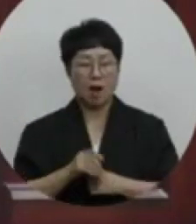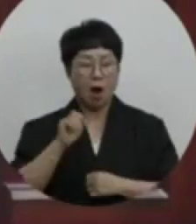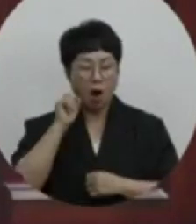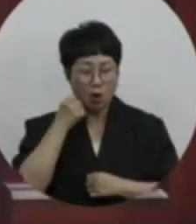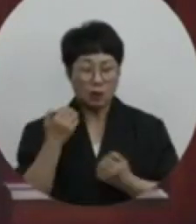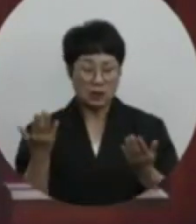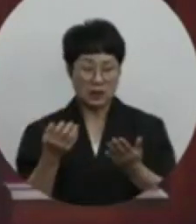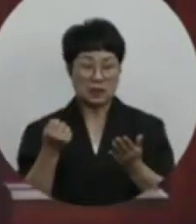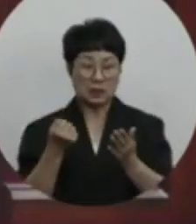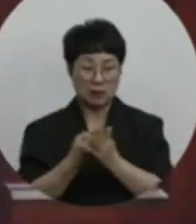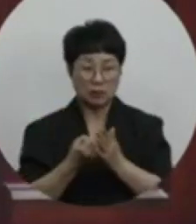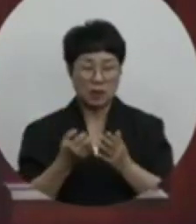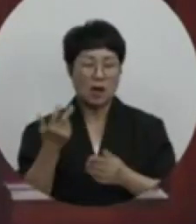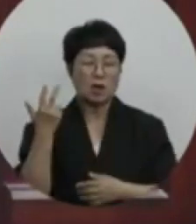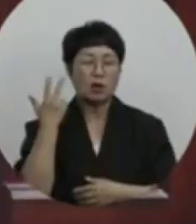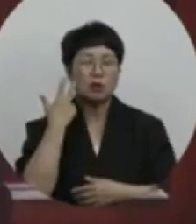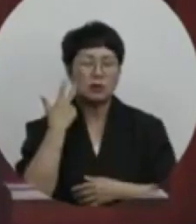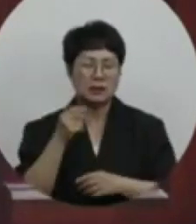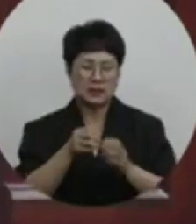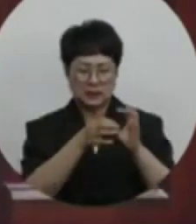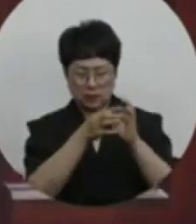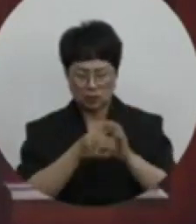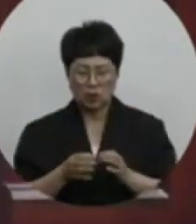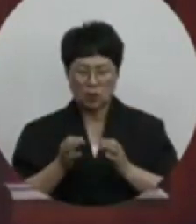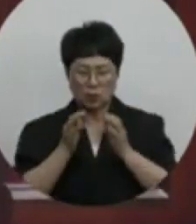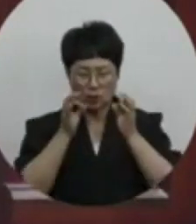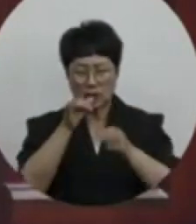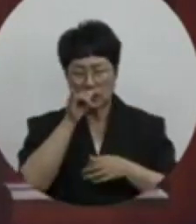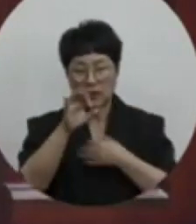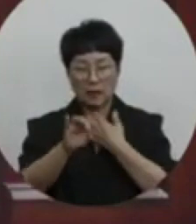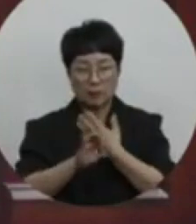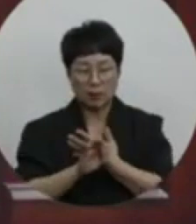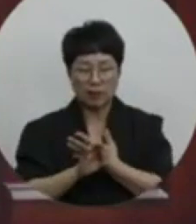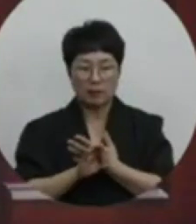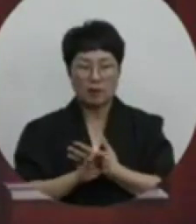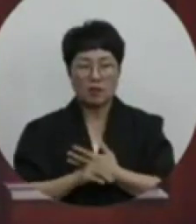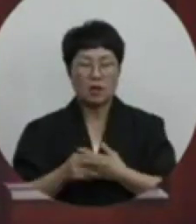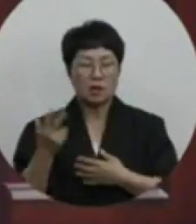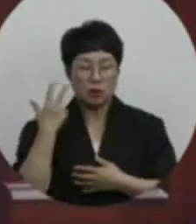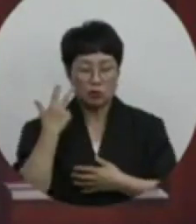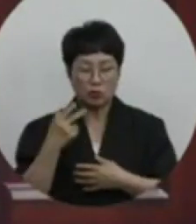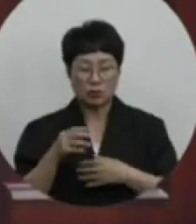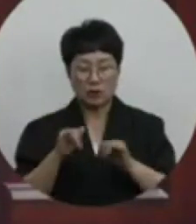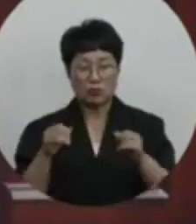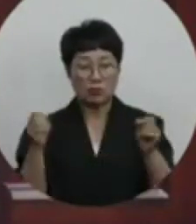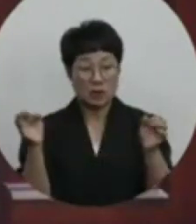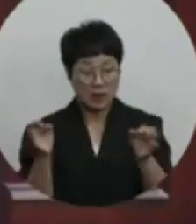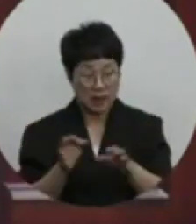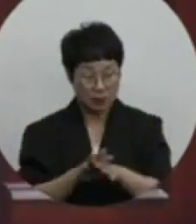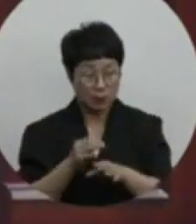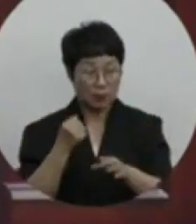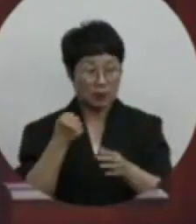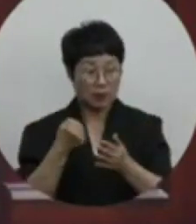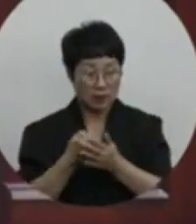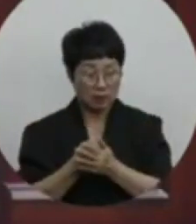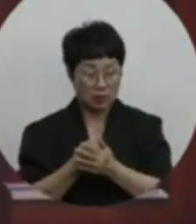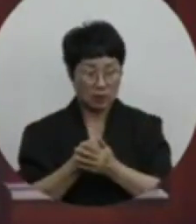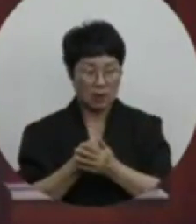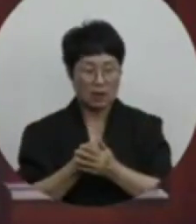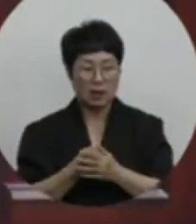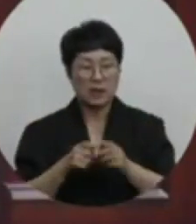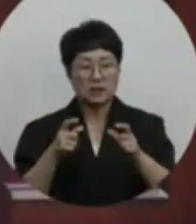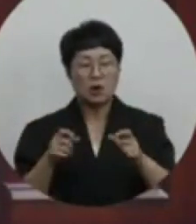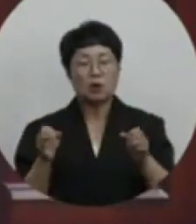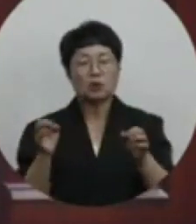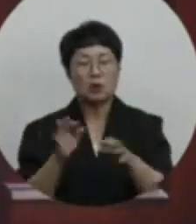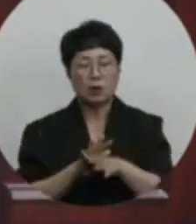어려운 일이기에 여주시가 지속적인 노력을 한다면 여주시도 인구 감소로 인한 지역 소멸 위기를 극복할